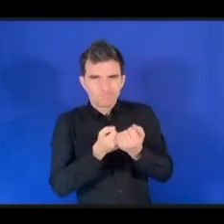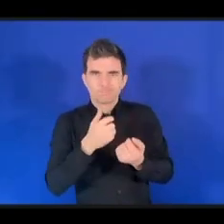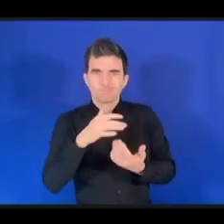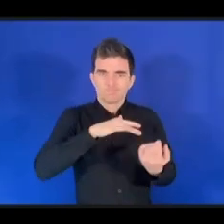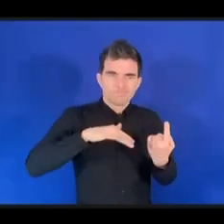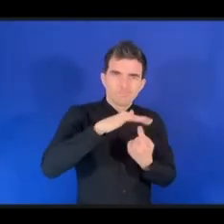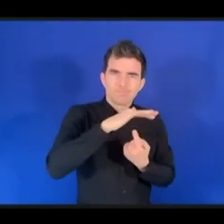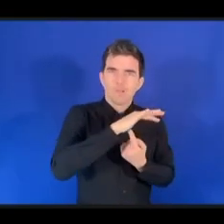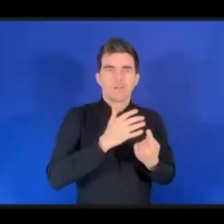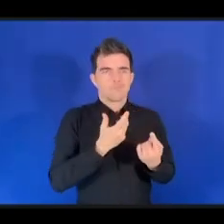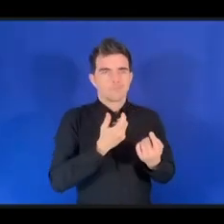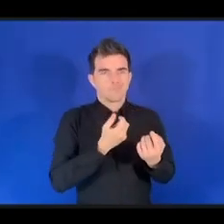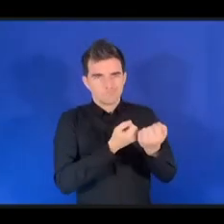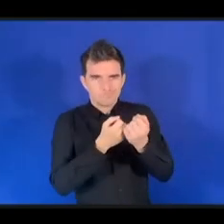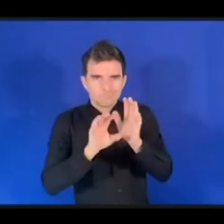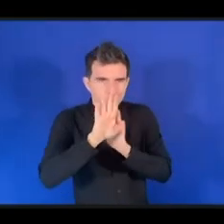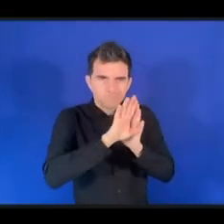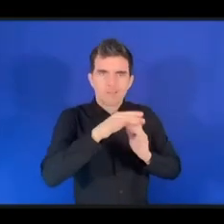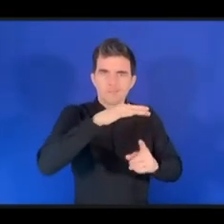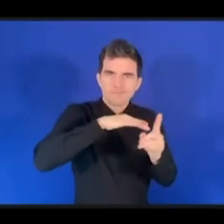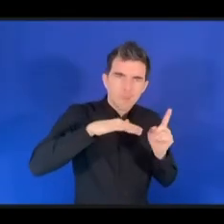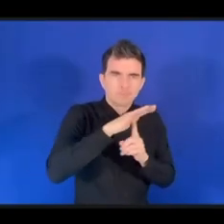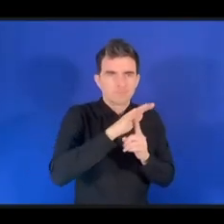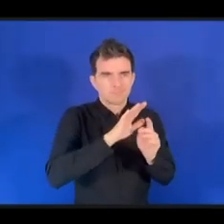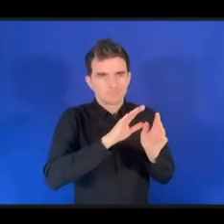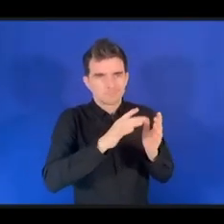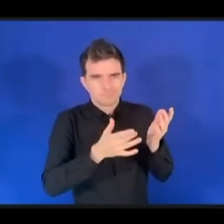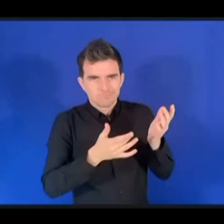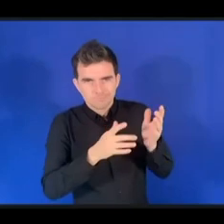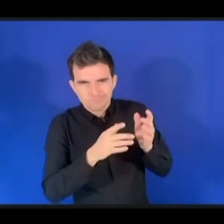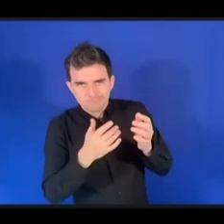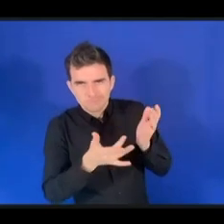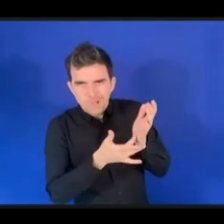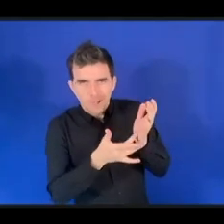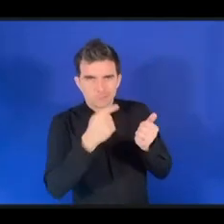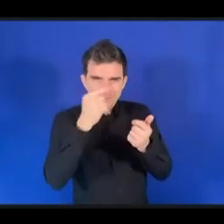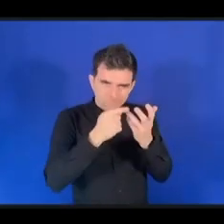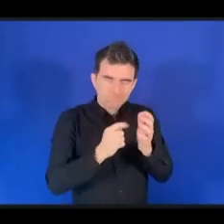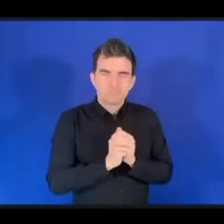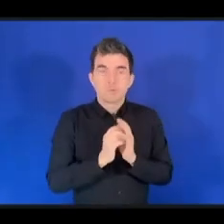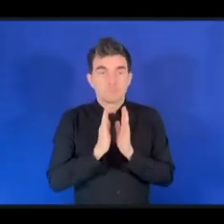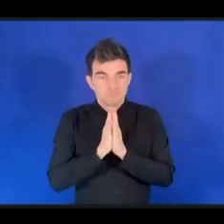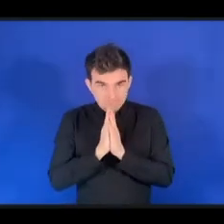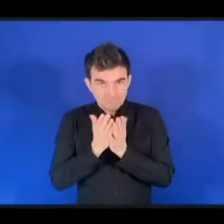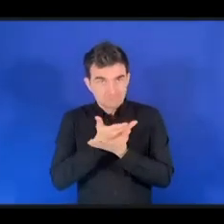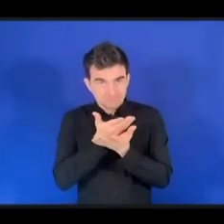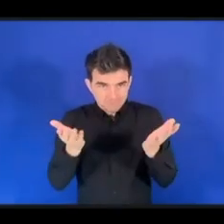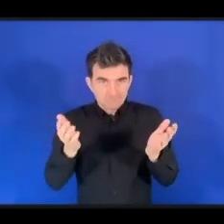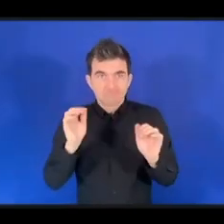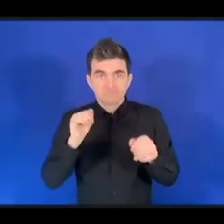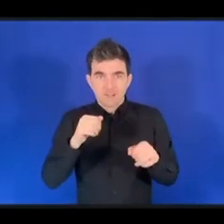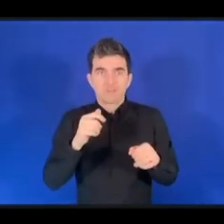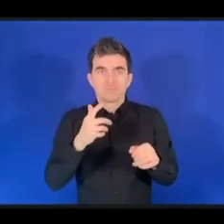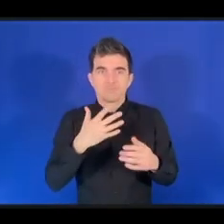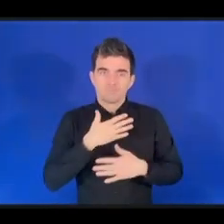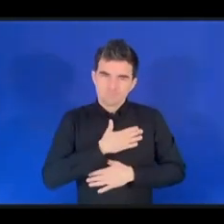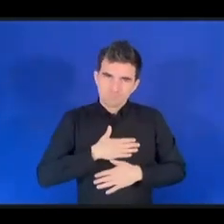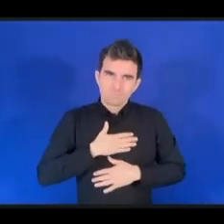来做出我的绵薄的贡献。好，我就介绍到这儿，非常感谢大家。